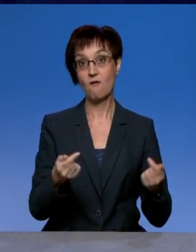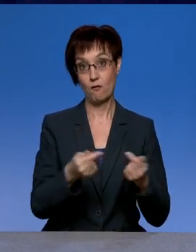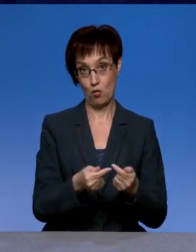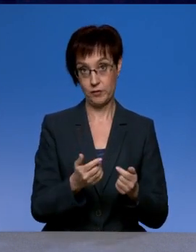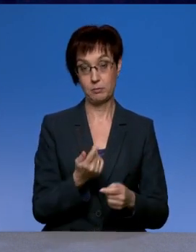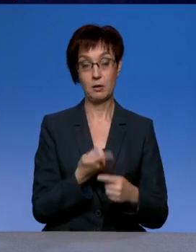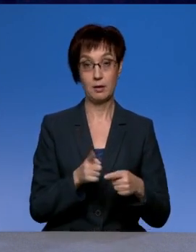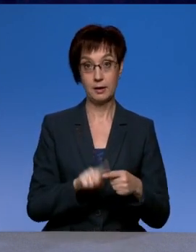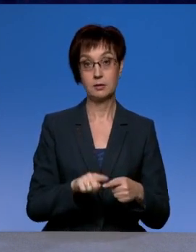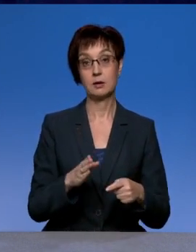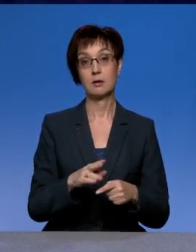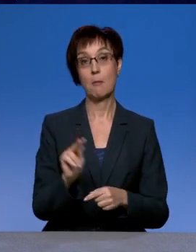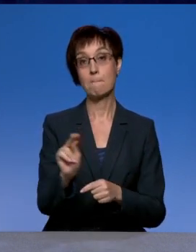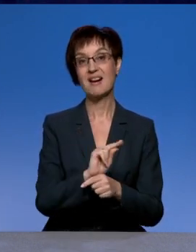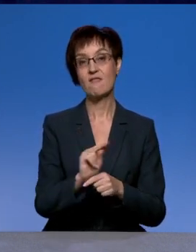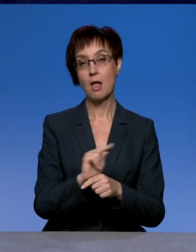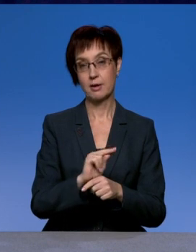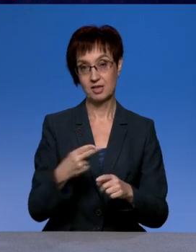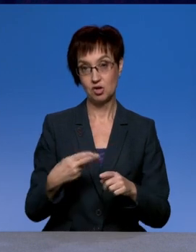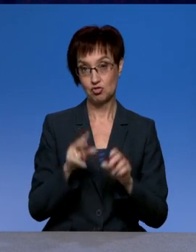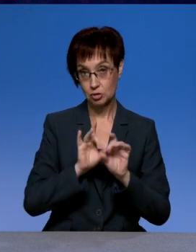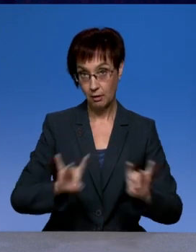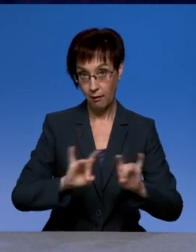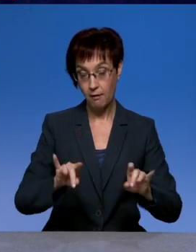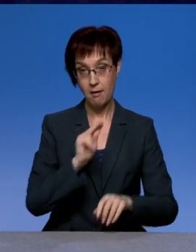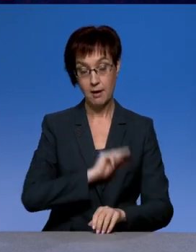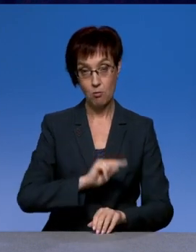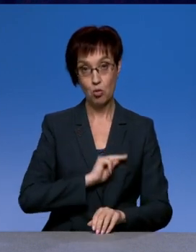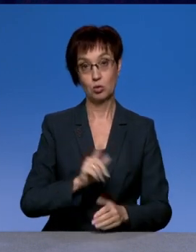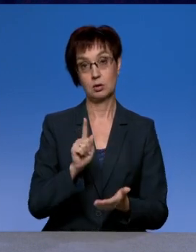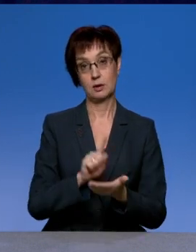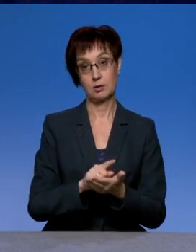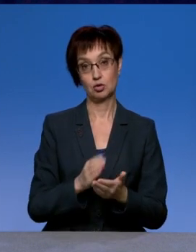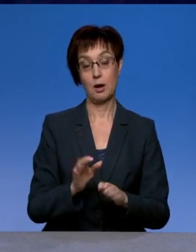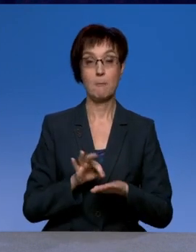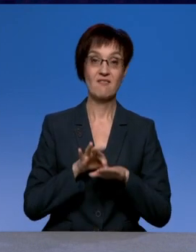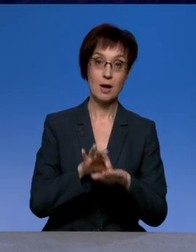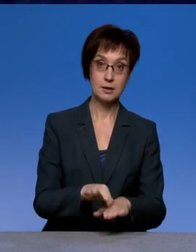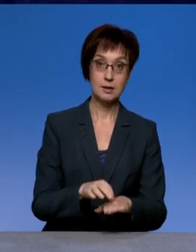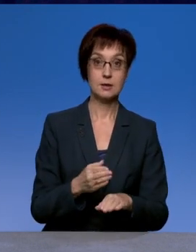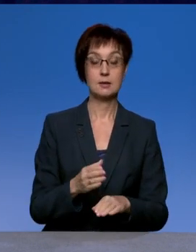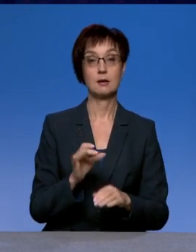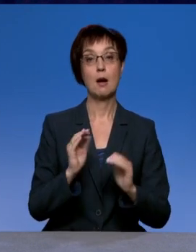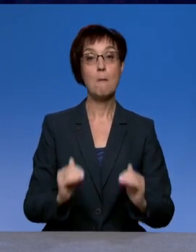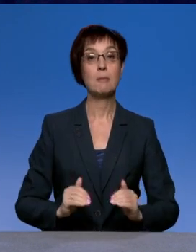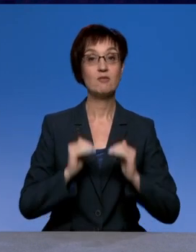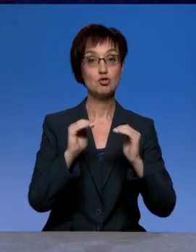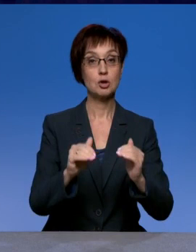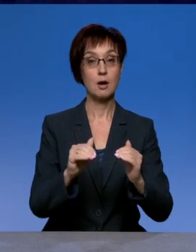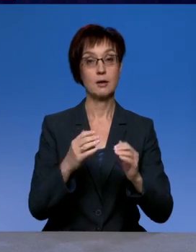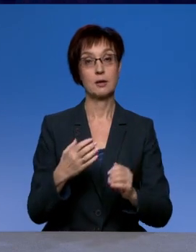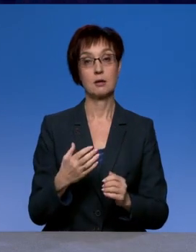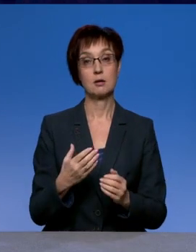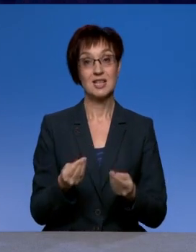проводиться со стороны там, органов, со стороны государства, повышая значимость